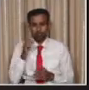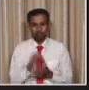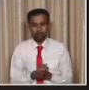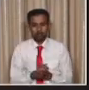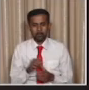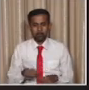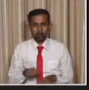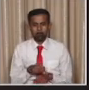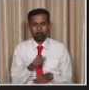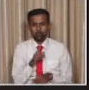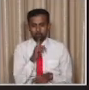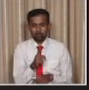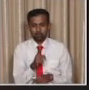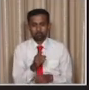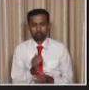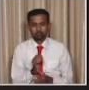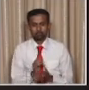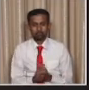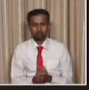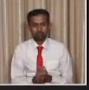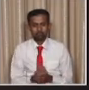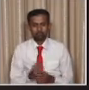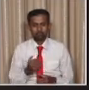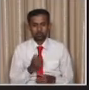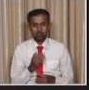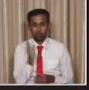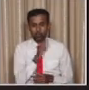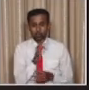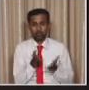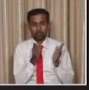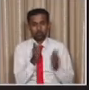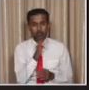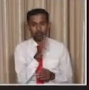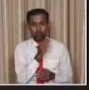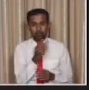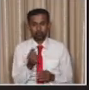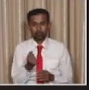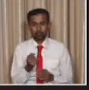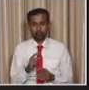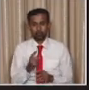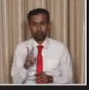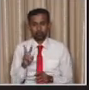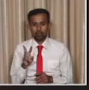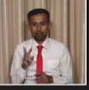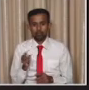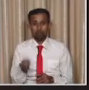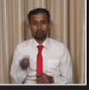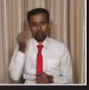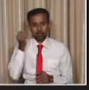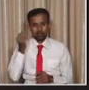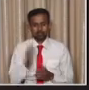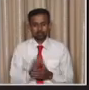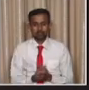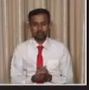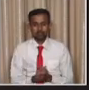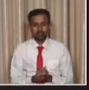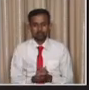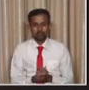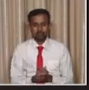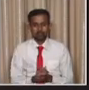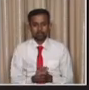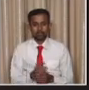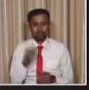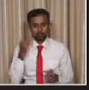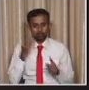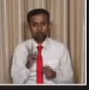මේ අවස්ථාවේදී අපි කියන්නට ඕනේ. අපේ හුලං ඉන්දියාවේ හුලං වලට වඩා රුපියල් 13ක් ගණන් වැඩි. ඒ පිළිබඳවත් කියනවා